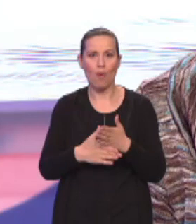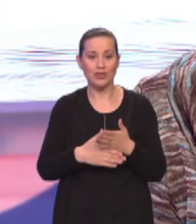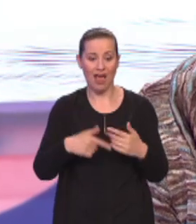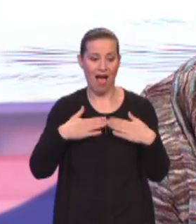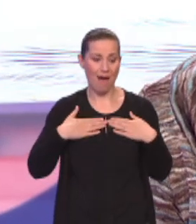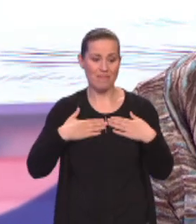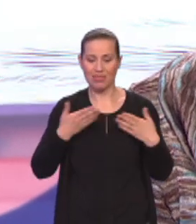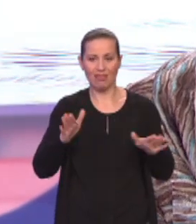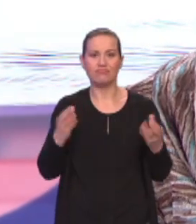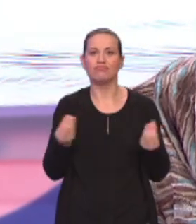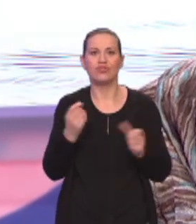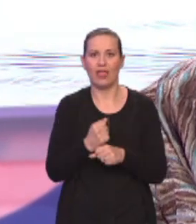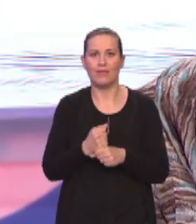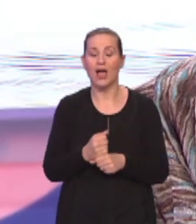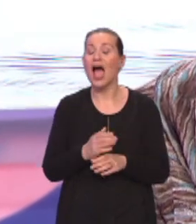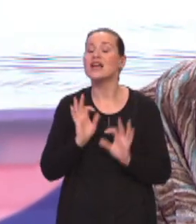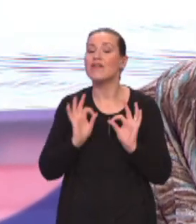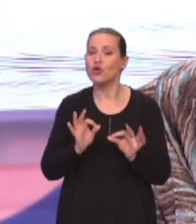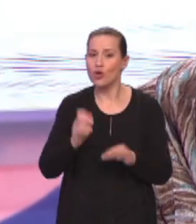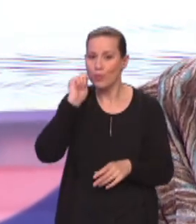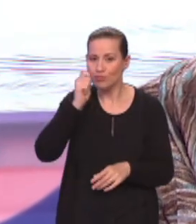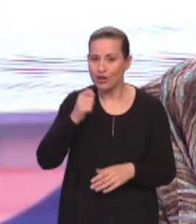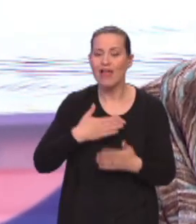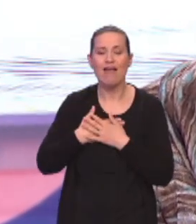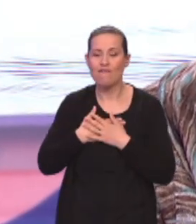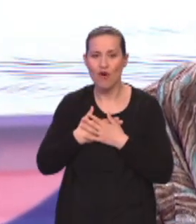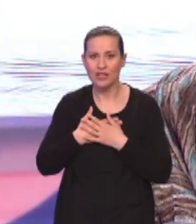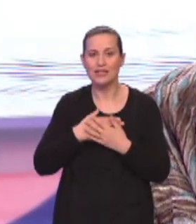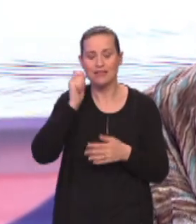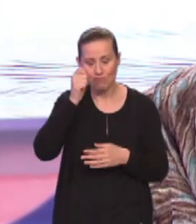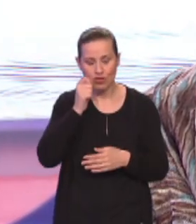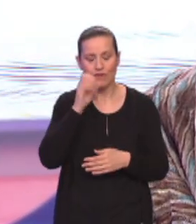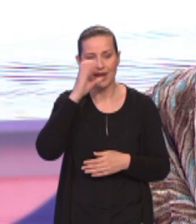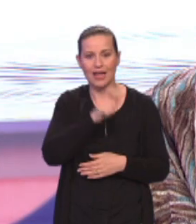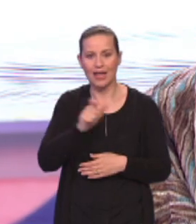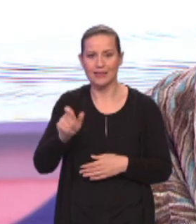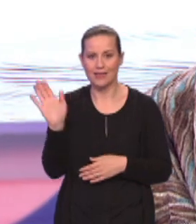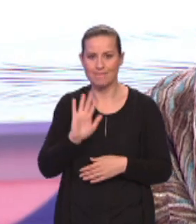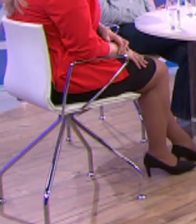bismo sami sa sobom. Svako vam dobro, poštovanje i volite se, dragi poštovani gledatelji.